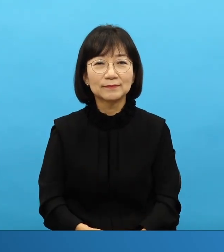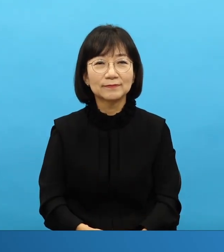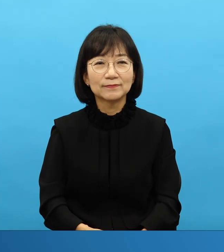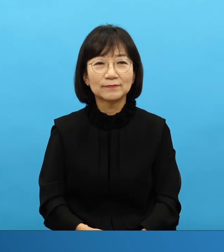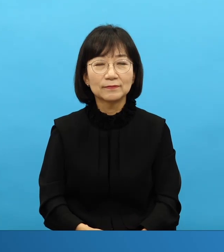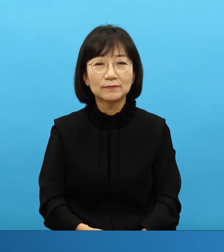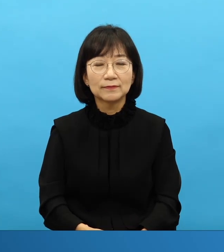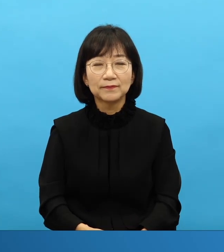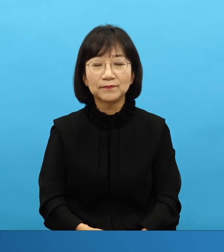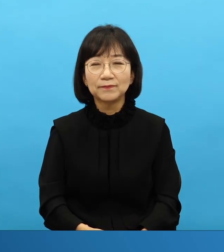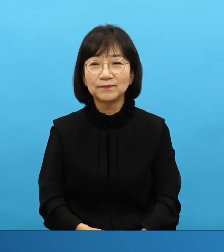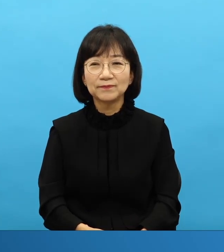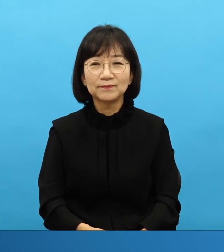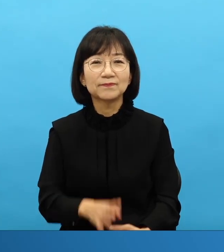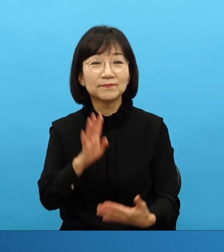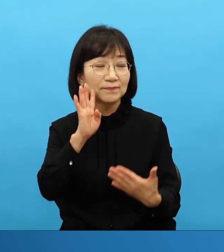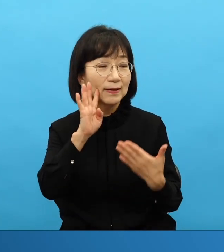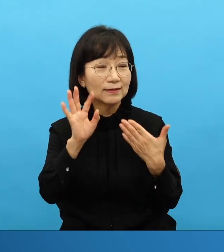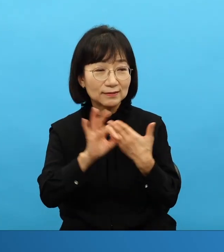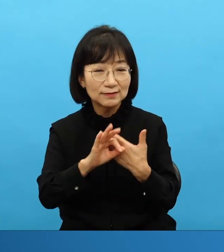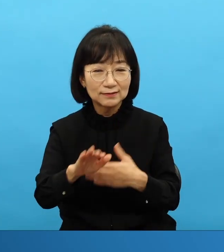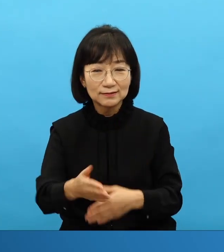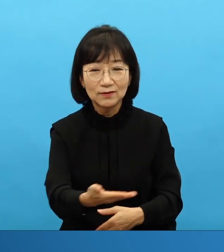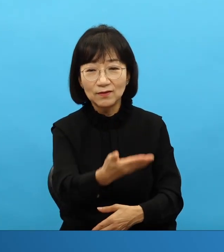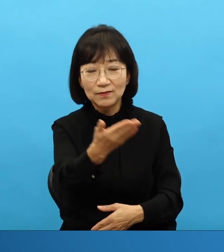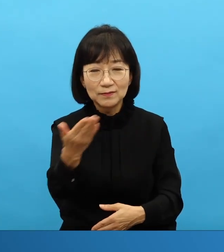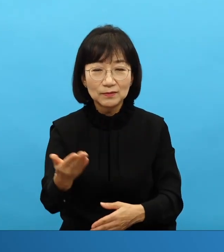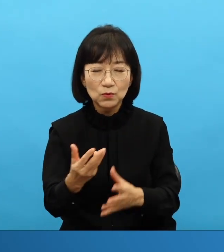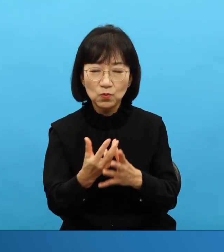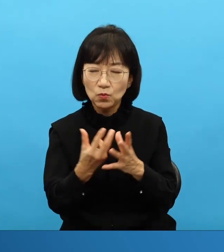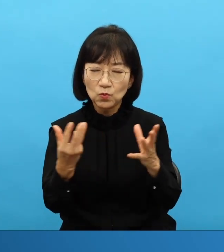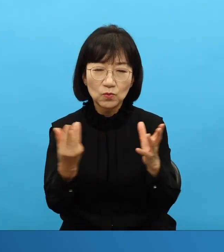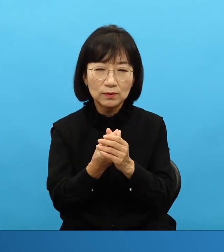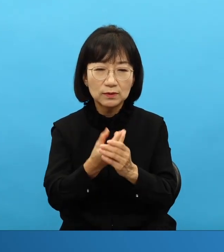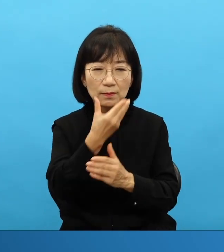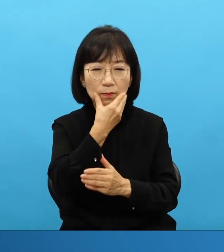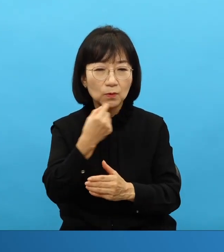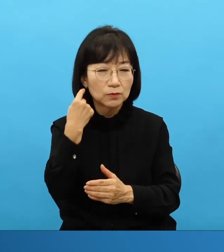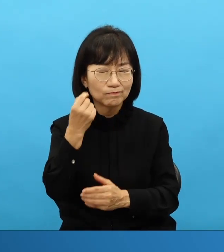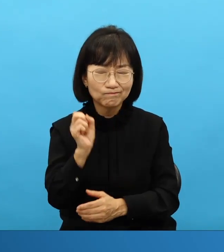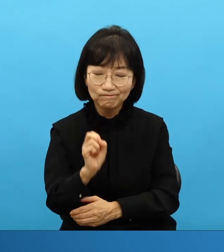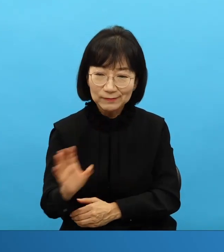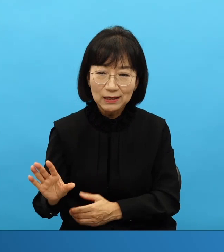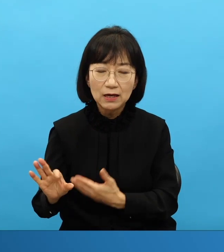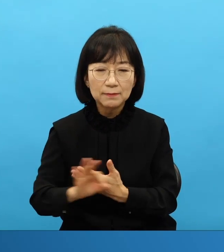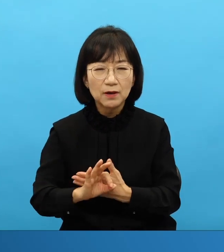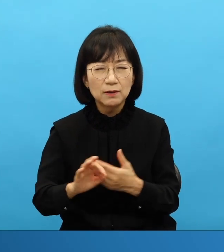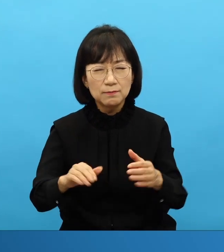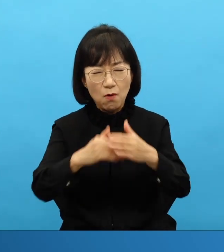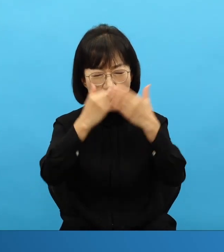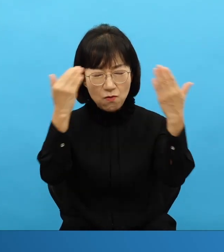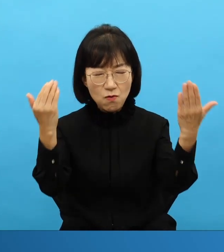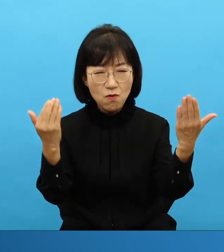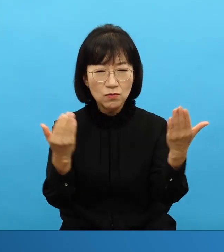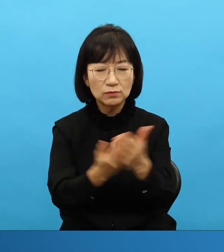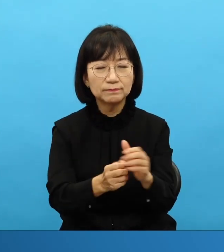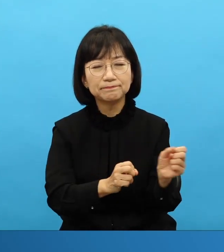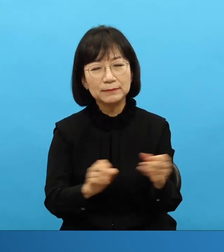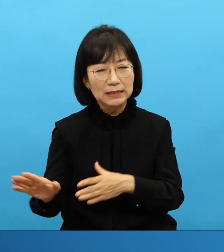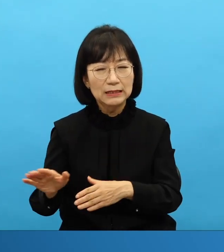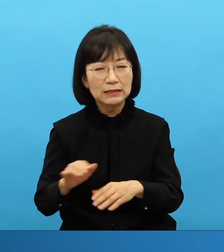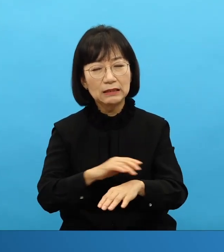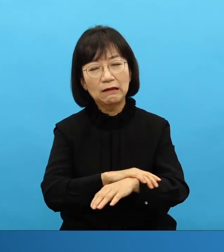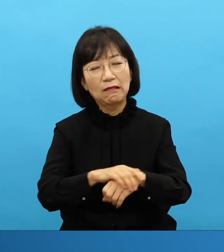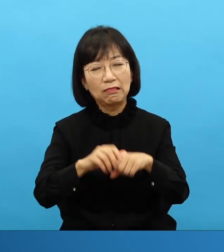복음을 놓쳐버리면 전부 다 놓치게 됩니다. 但是如果丢失了这完全福音的话，会丢失一切。 그래서 우리는요,